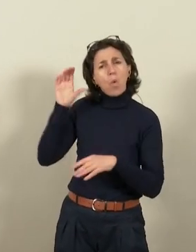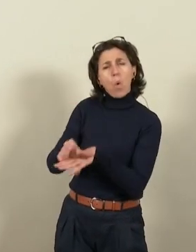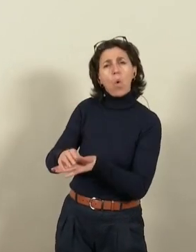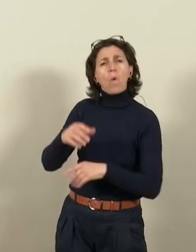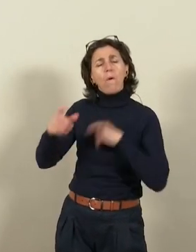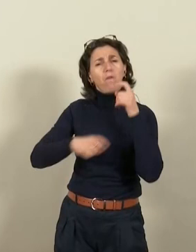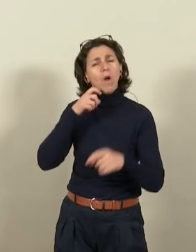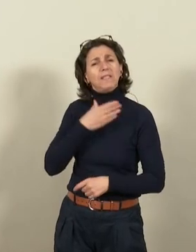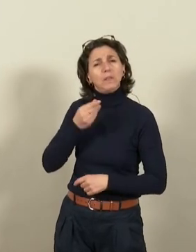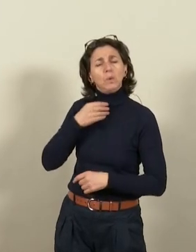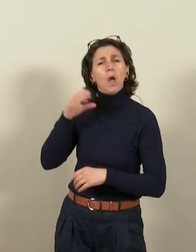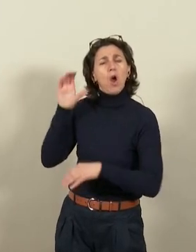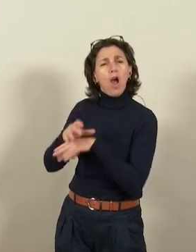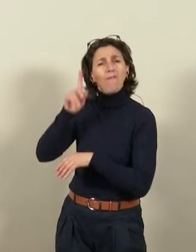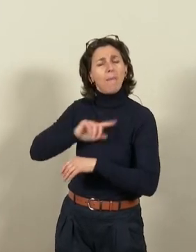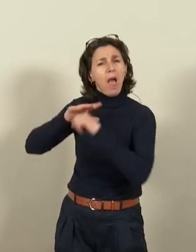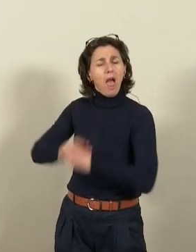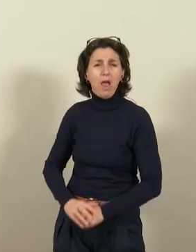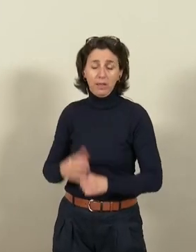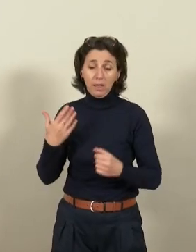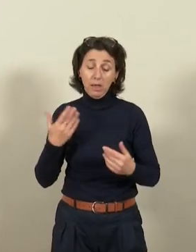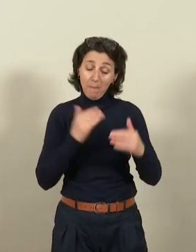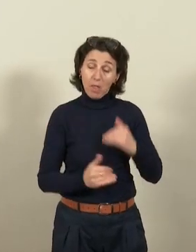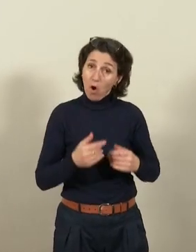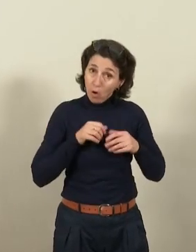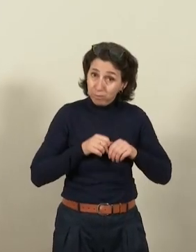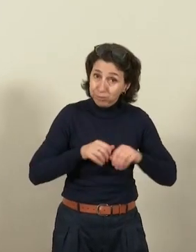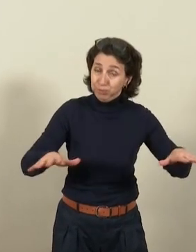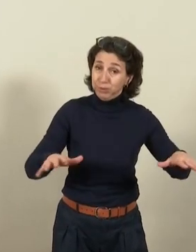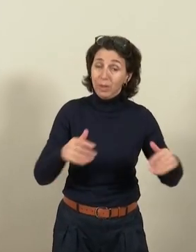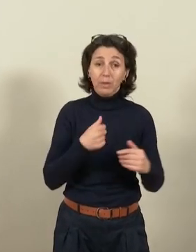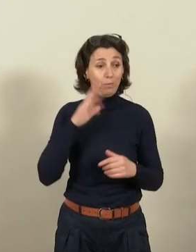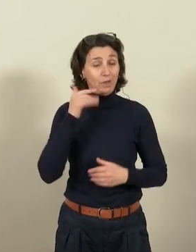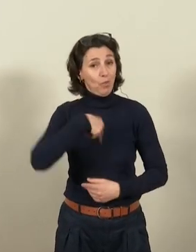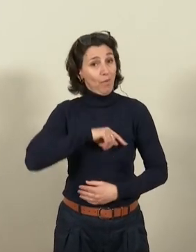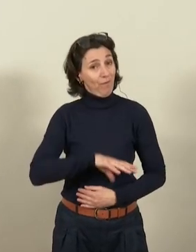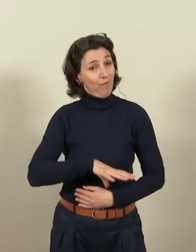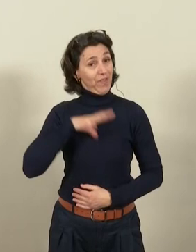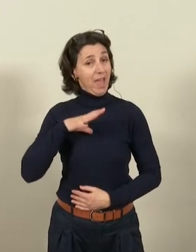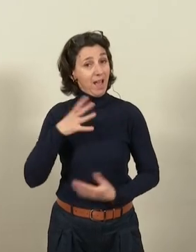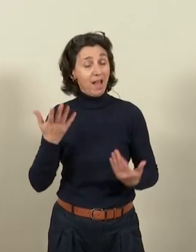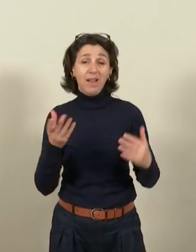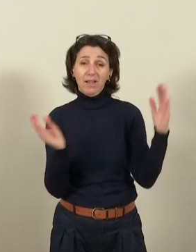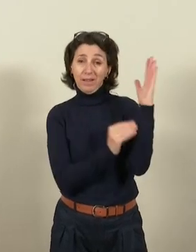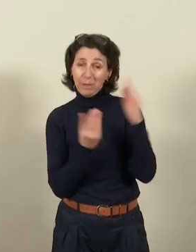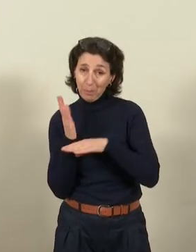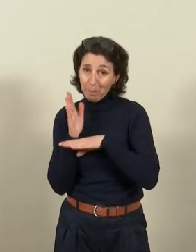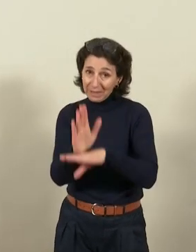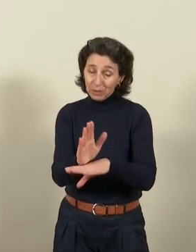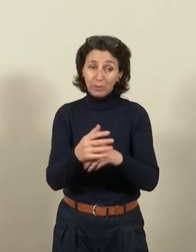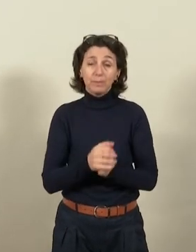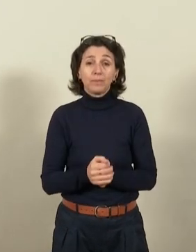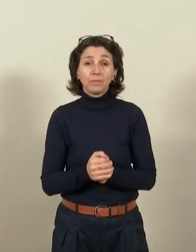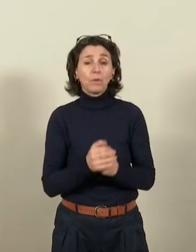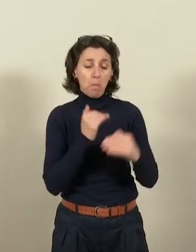aujourd'hui nous entrons dans le déploiement de ce plan c'est pourquoi nous sommes fiers de pouvoir vous présenter cette délibération ce Compan